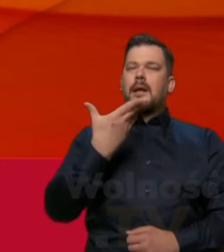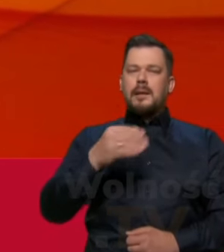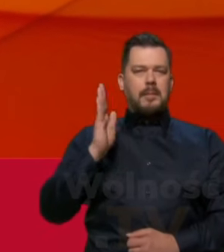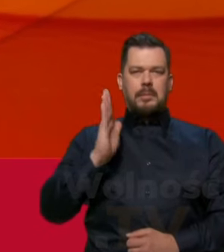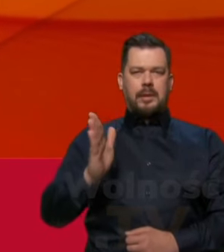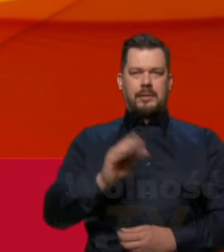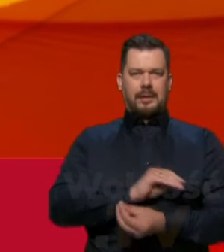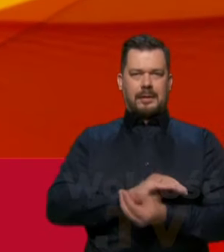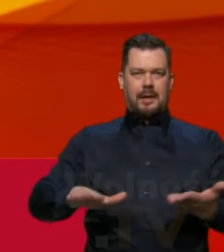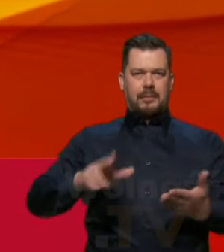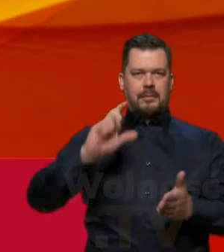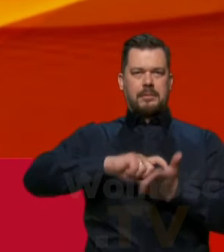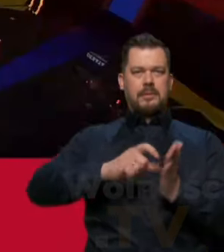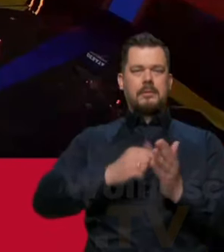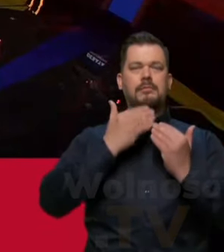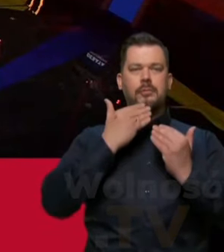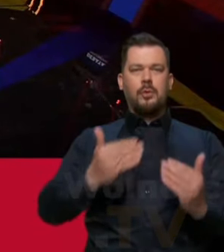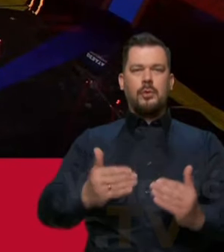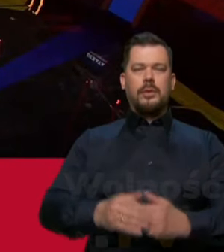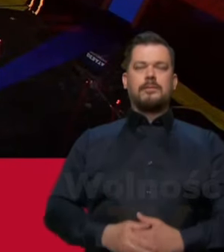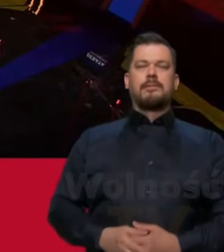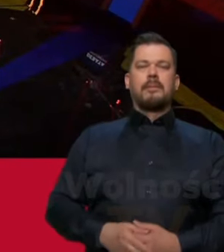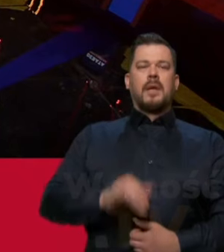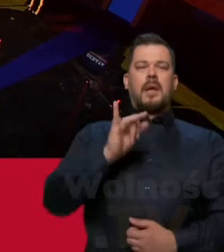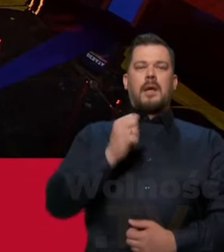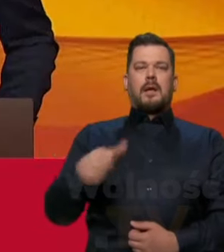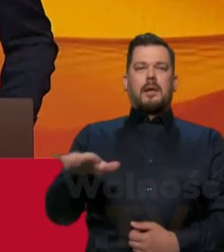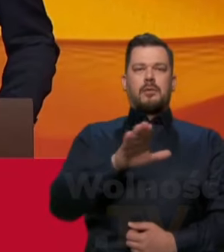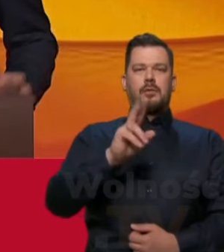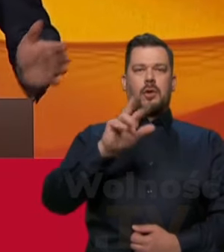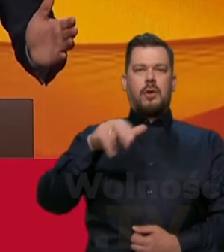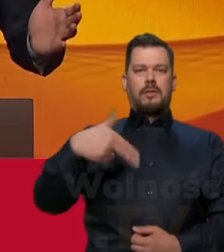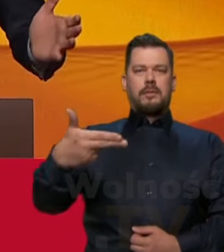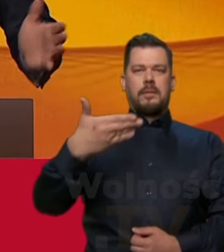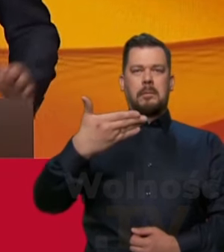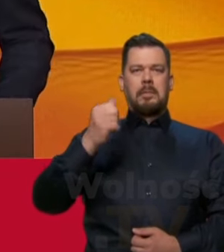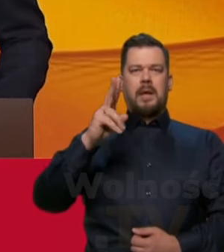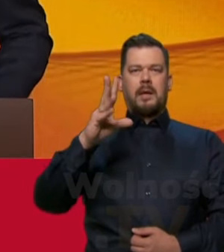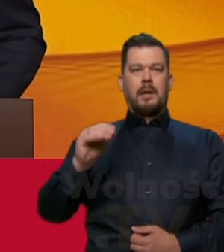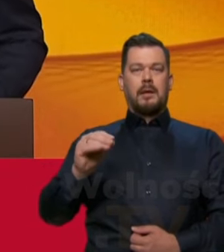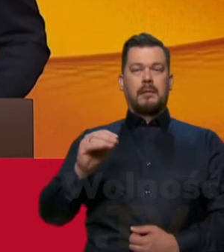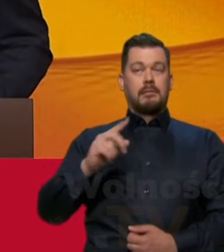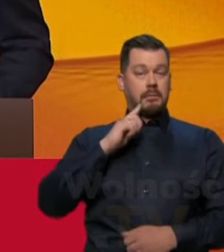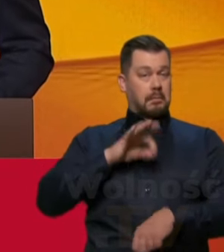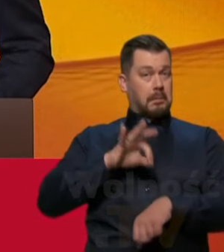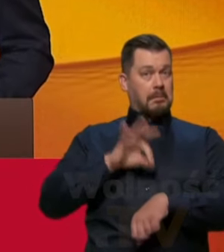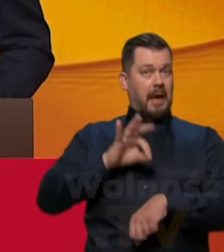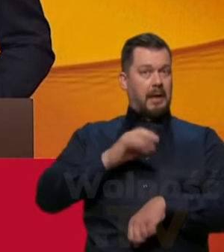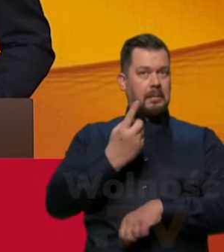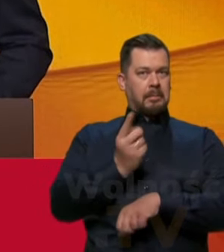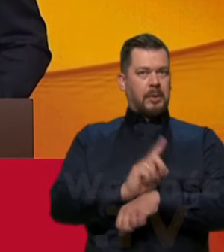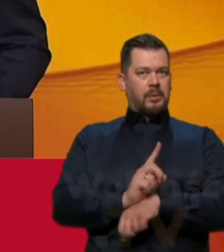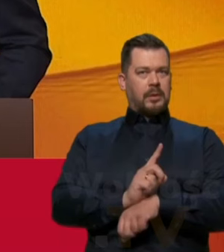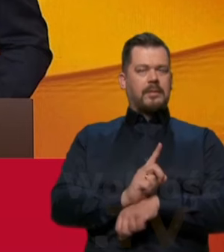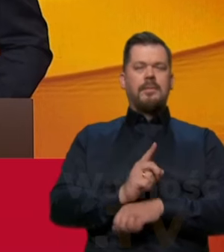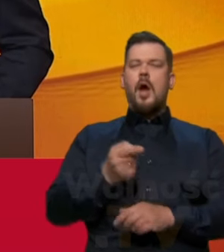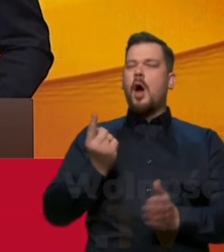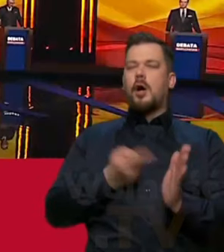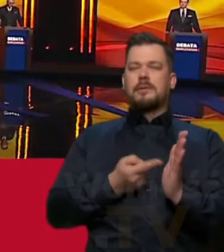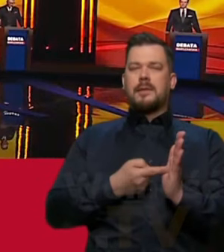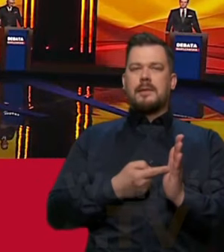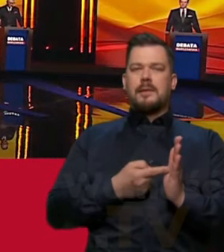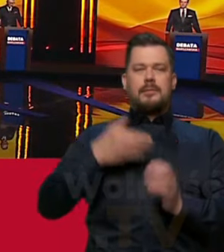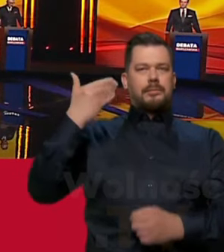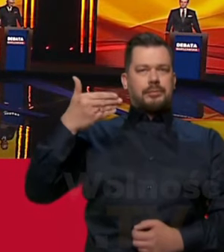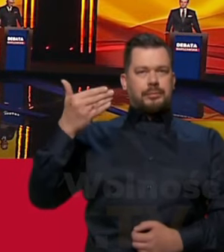żadnych mieszkań darmowych. Dziękuję. Janusz Korwin-Mikke, bardzo serdecznie dziękujemy. W punkt. Czas na ostatnią wypowiedź w